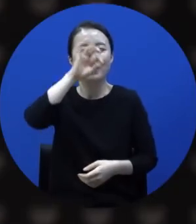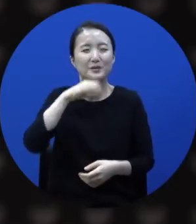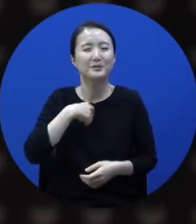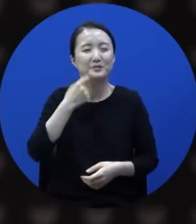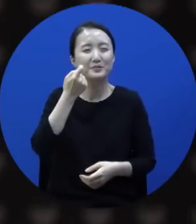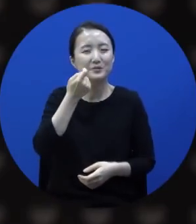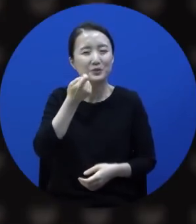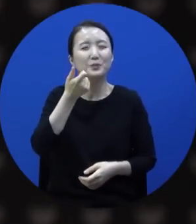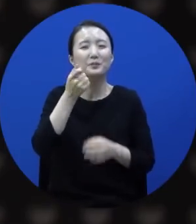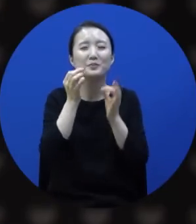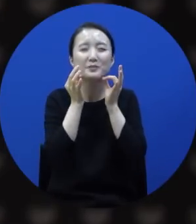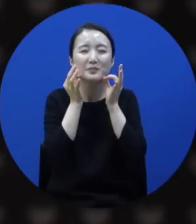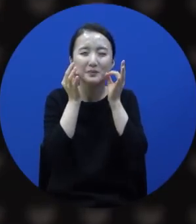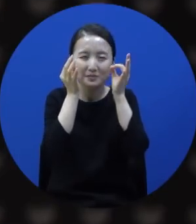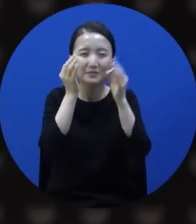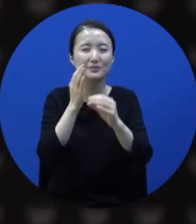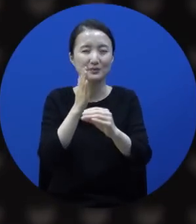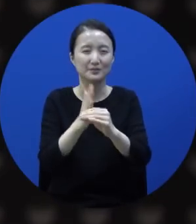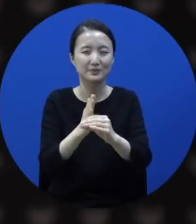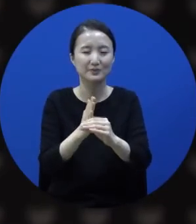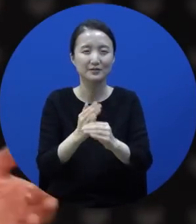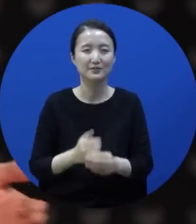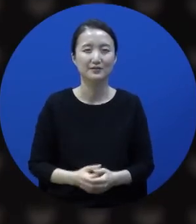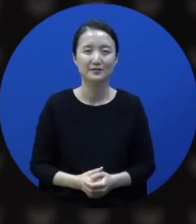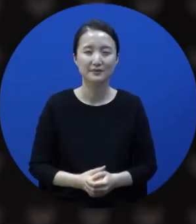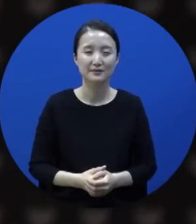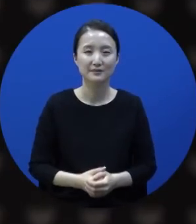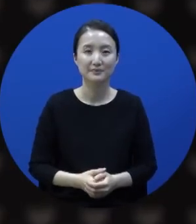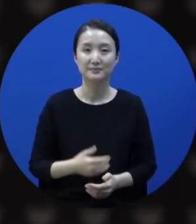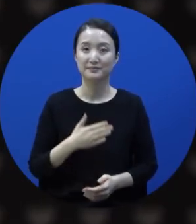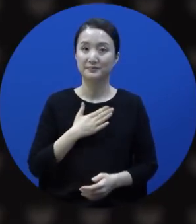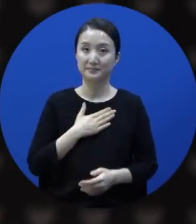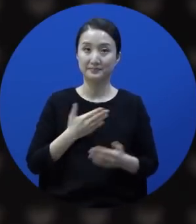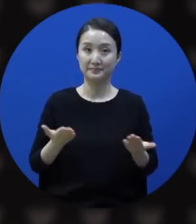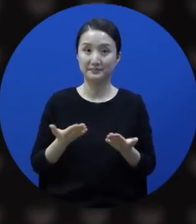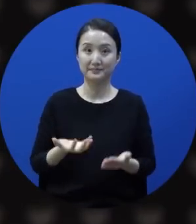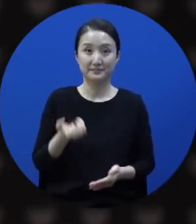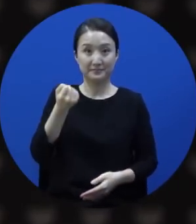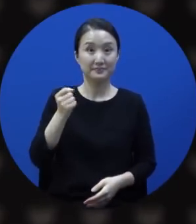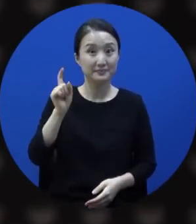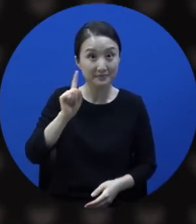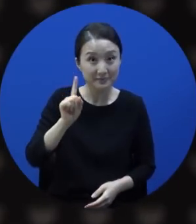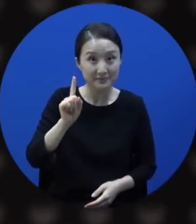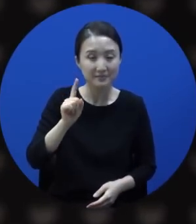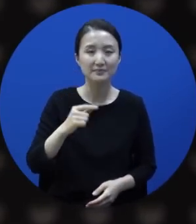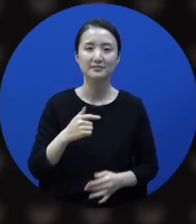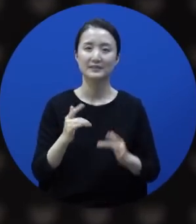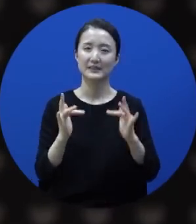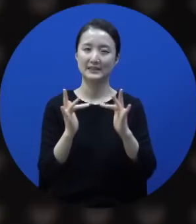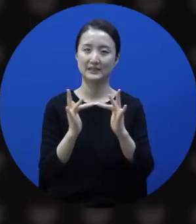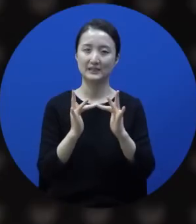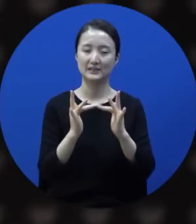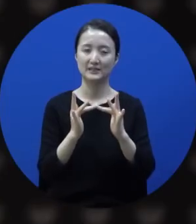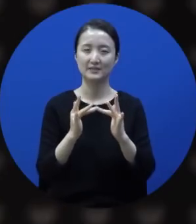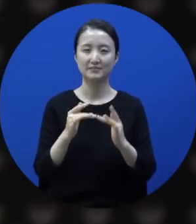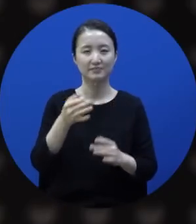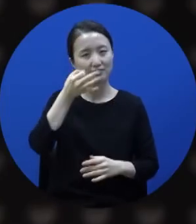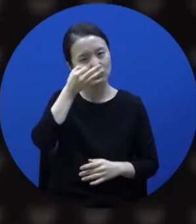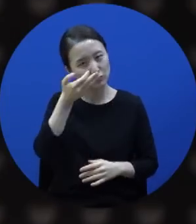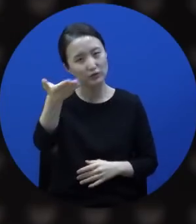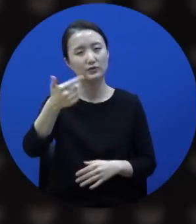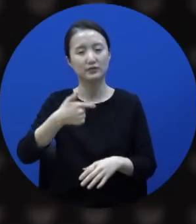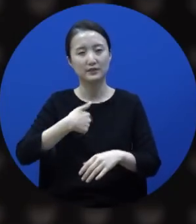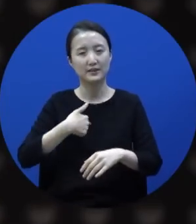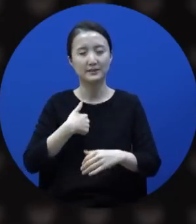제가 어떤 일을 하고 있냐면 인터넷을 통해서 저의 방송을 만들고 있습니다. 네.